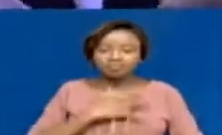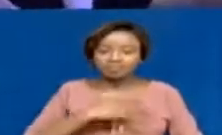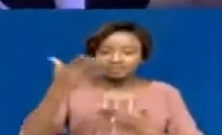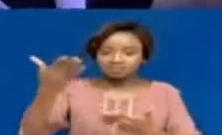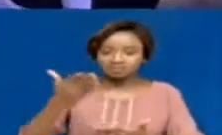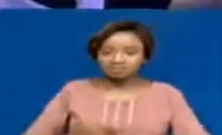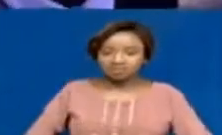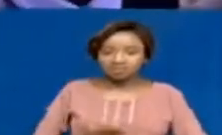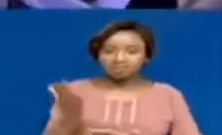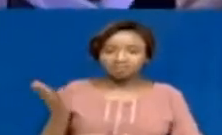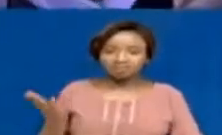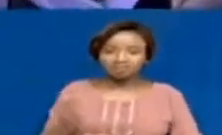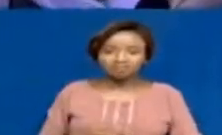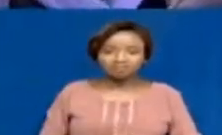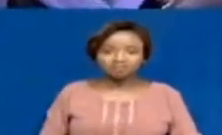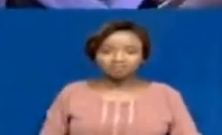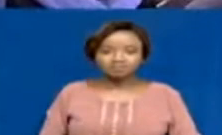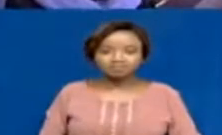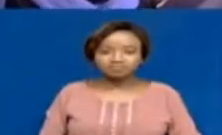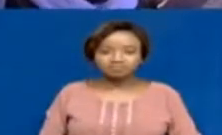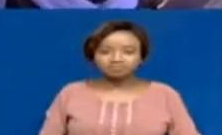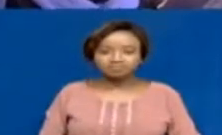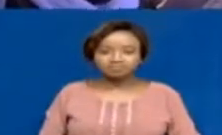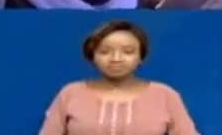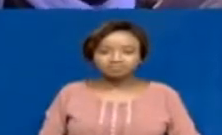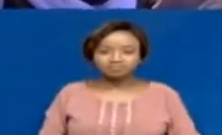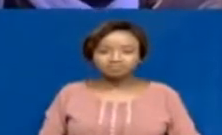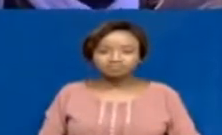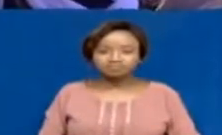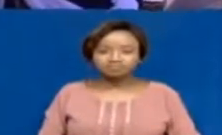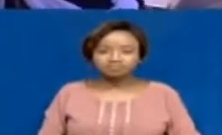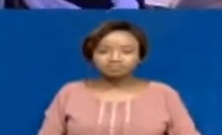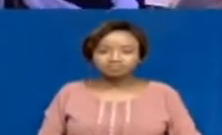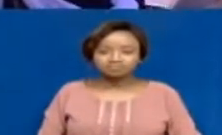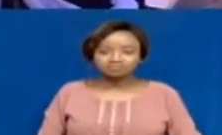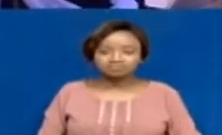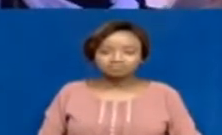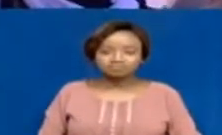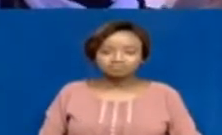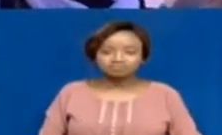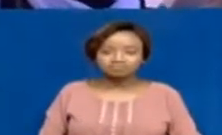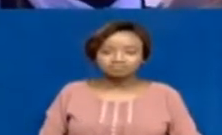him. Your Excellency, President, sir.